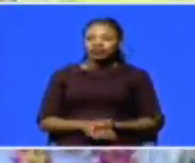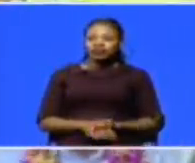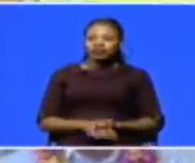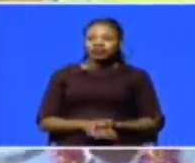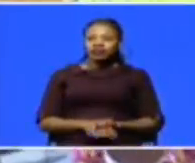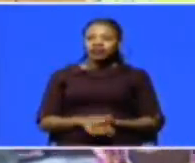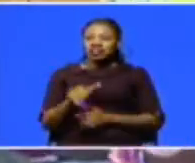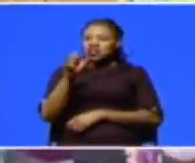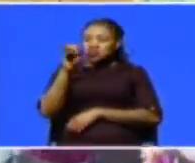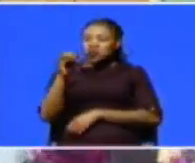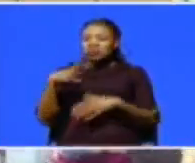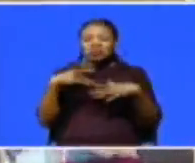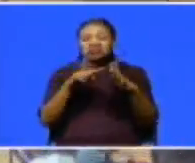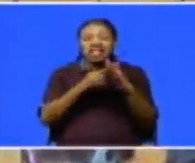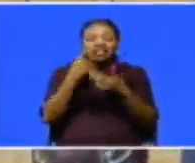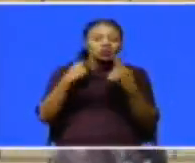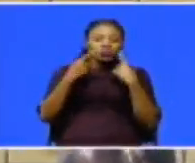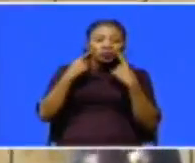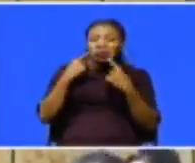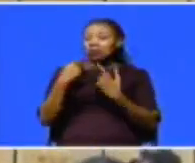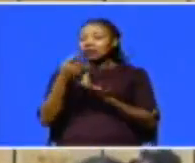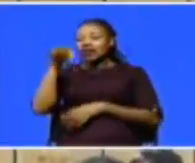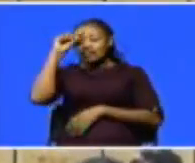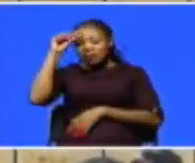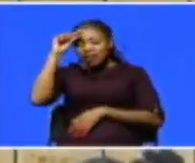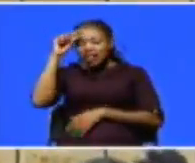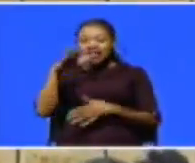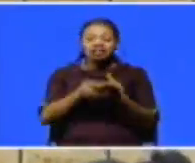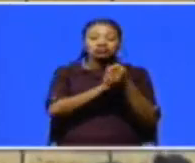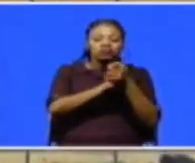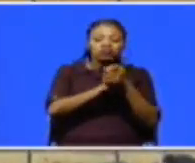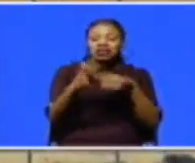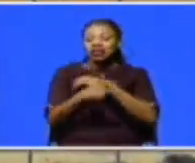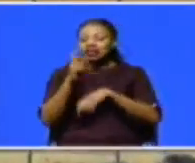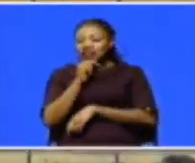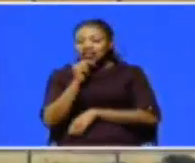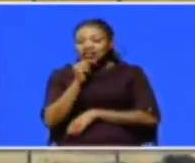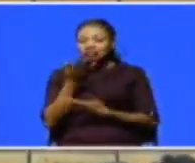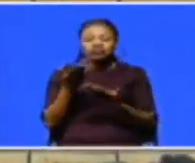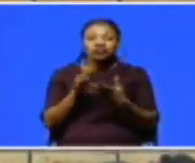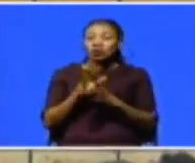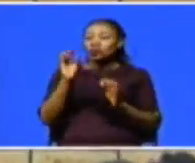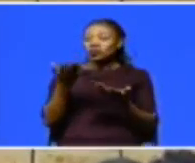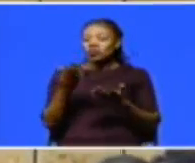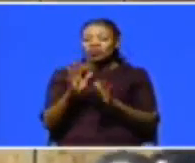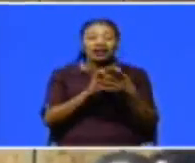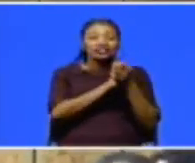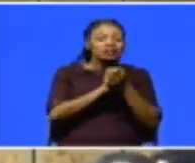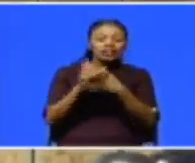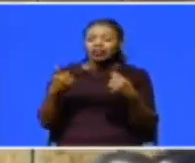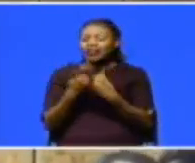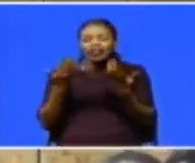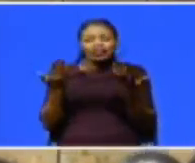so wale wanaanza sahihi kulialia ati oh serikali chama imechukuliwa na brokers, oh chama, can you